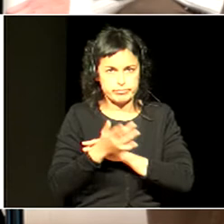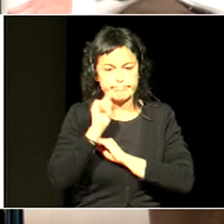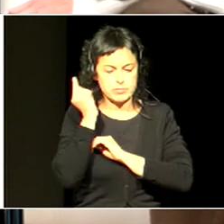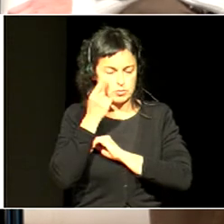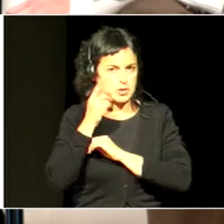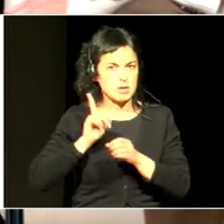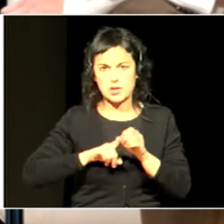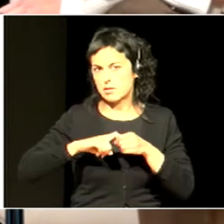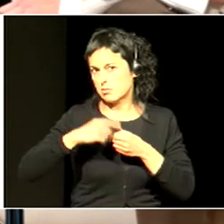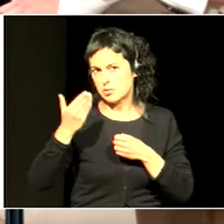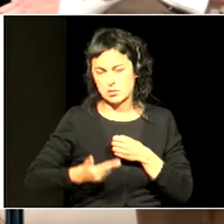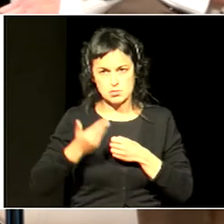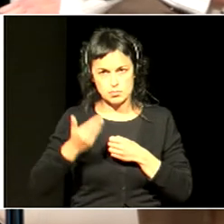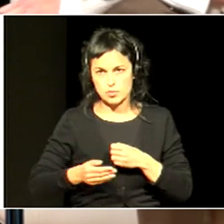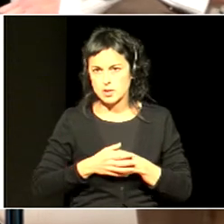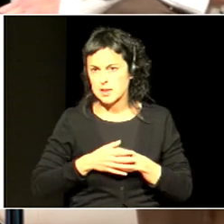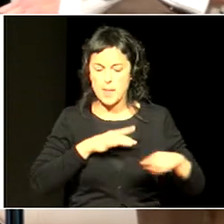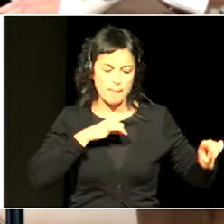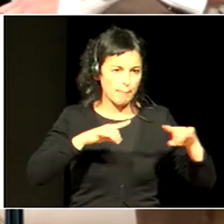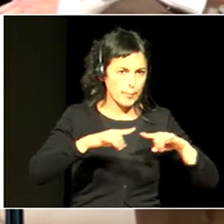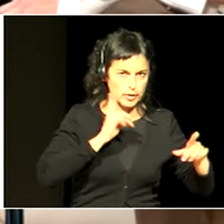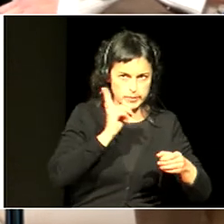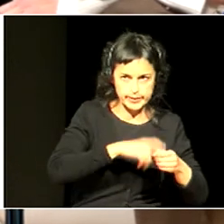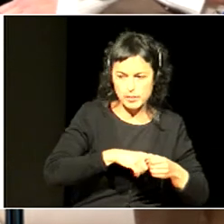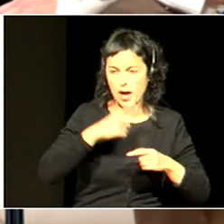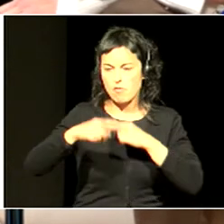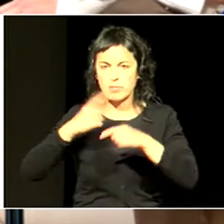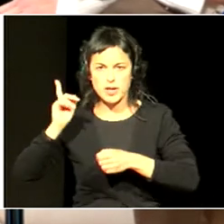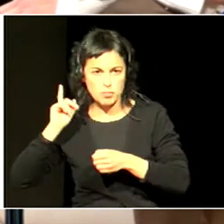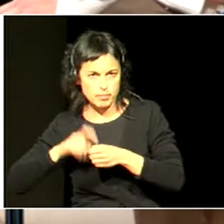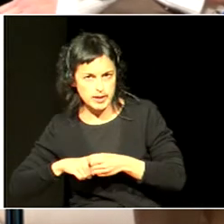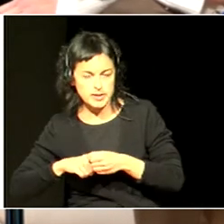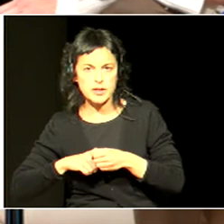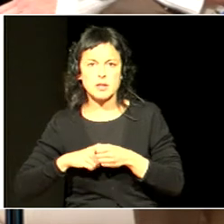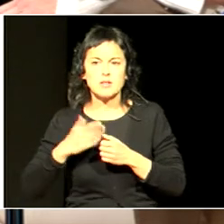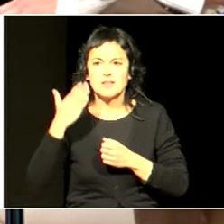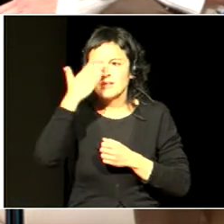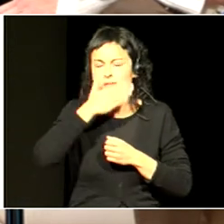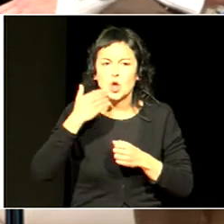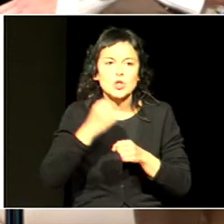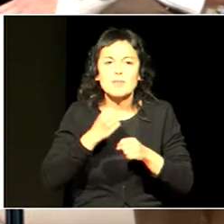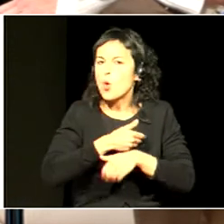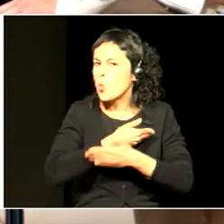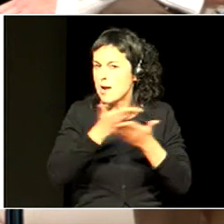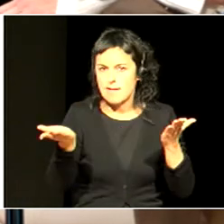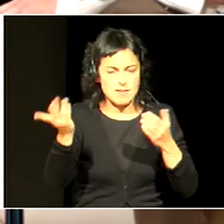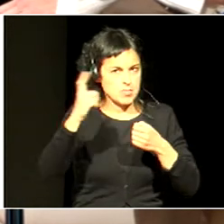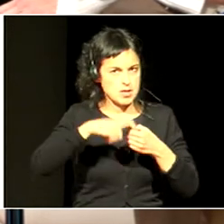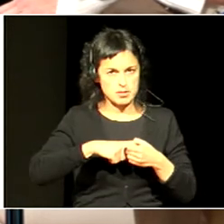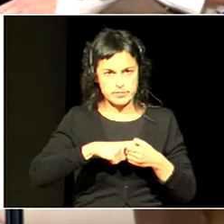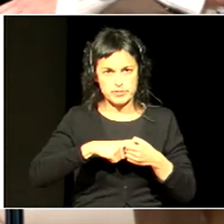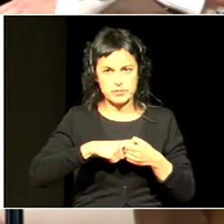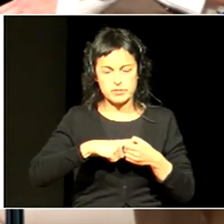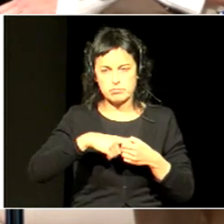hartzia, eskolako begiralien parte hartzia, eskolako edozein langileen parte hartzia,